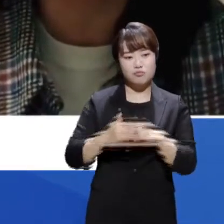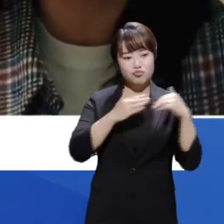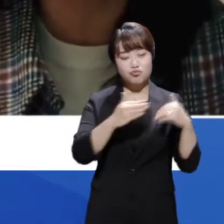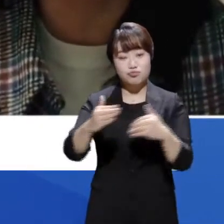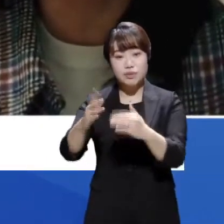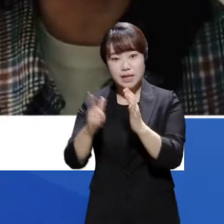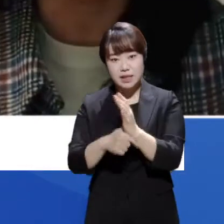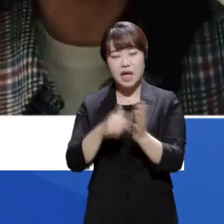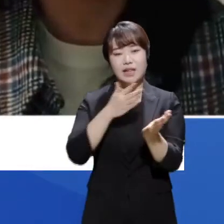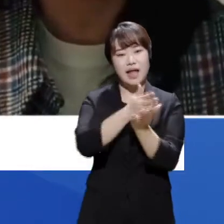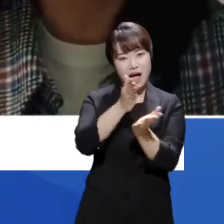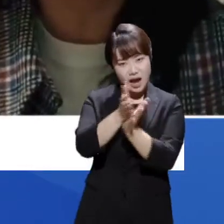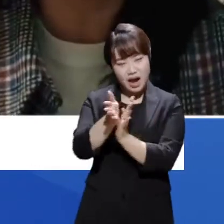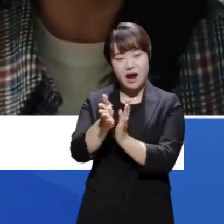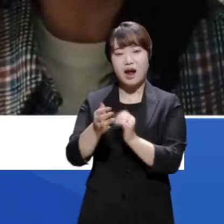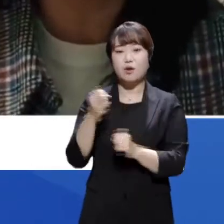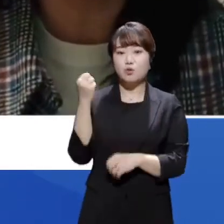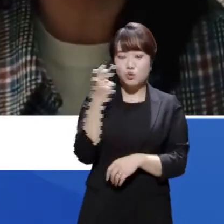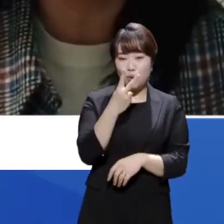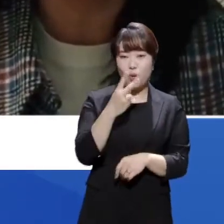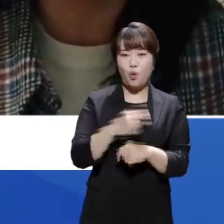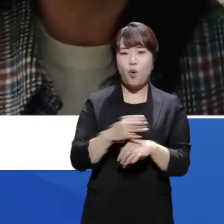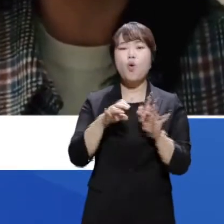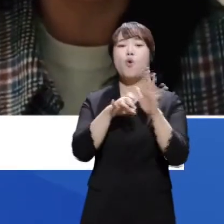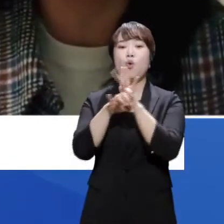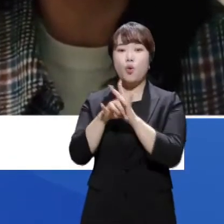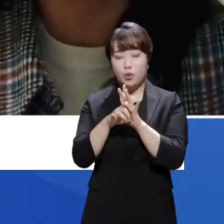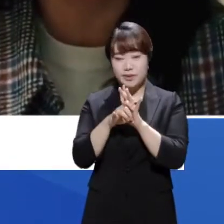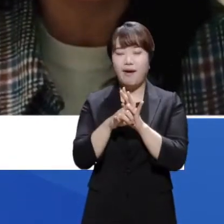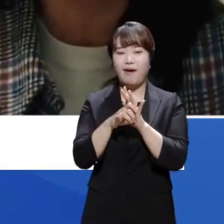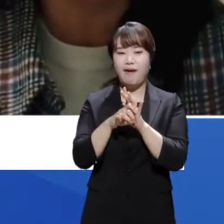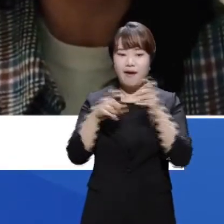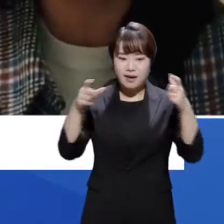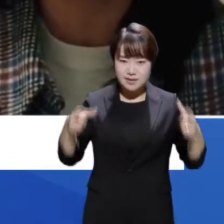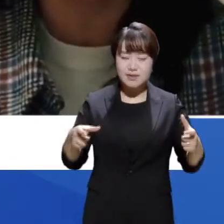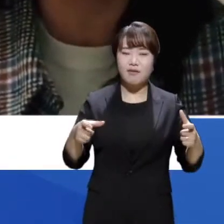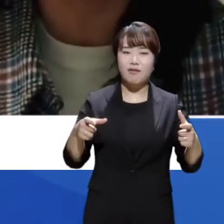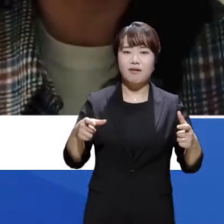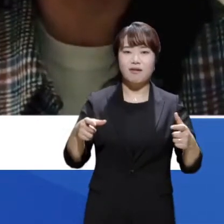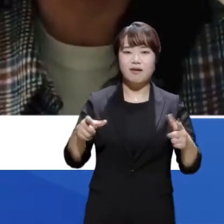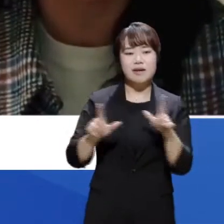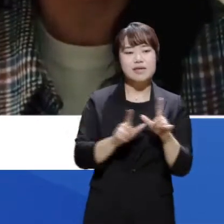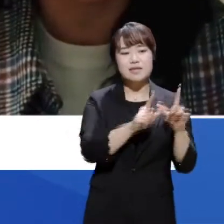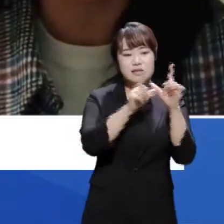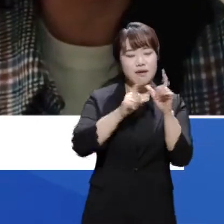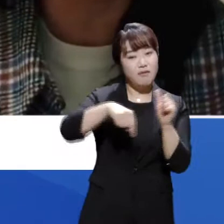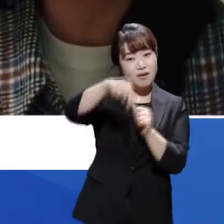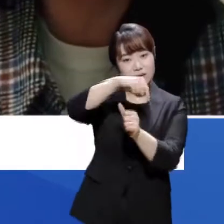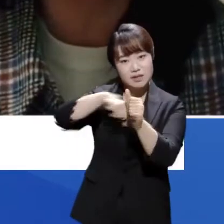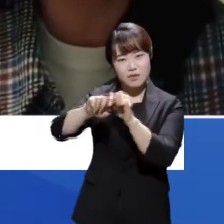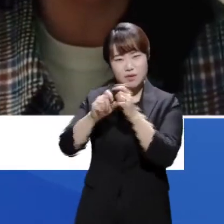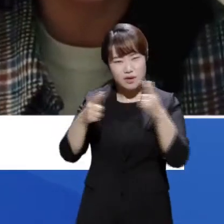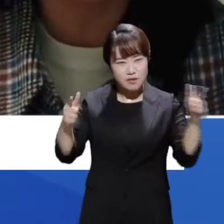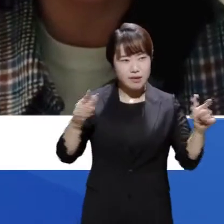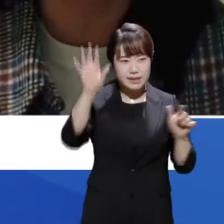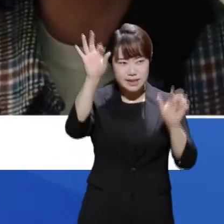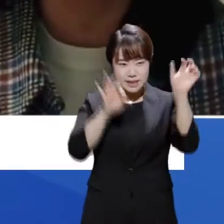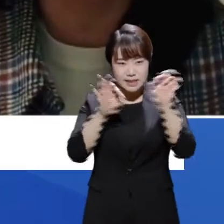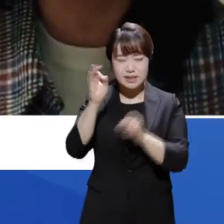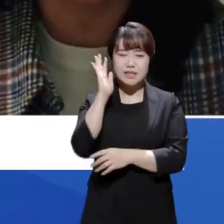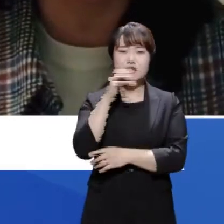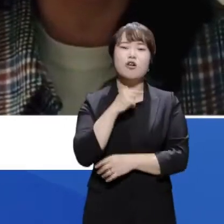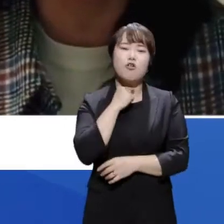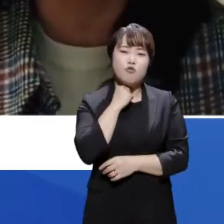과정에서 다양성 공정, 그리고 코로나에서의 지역 주민의 삶에 대한 이야기들을 다양하게 담았으면